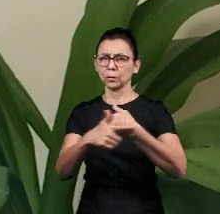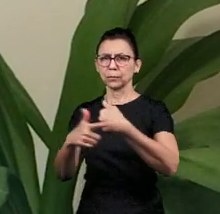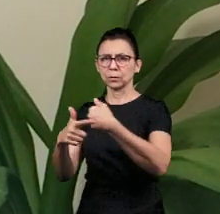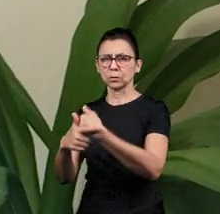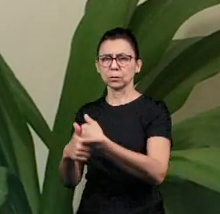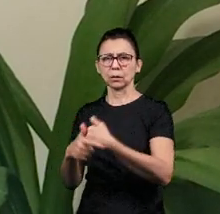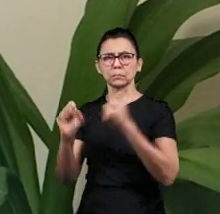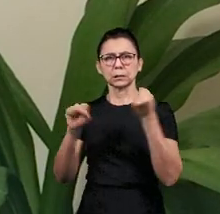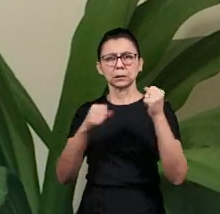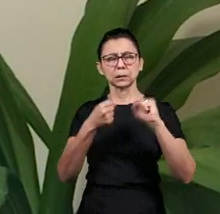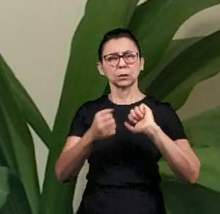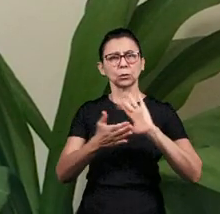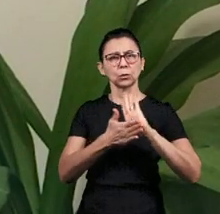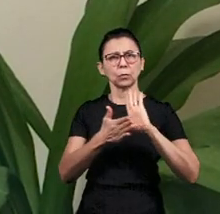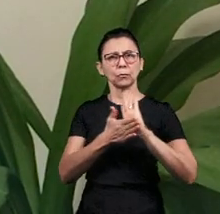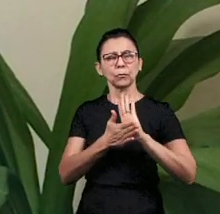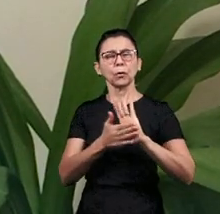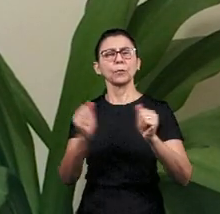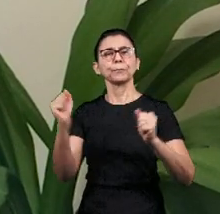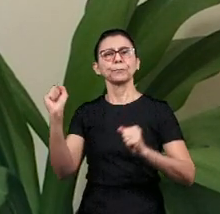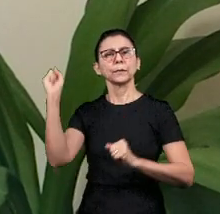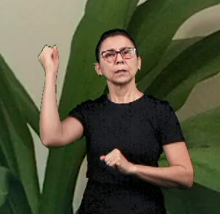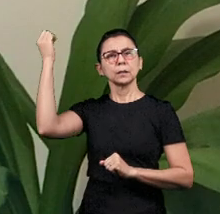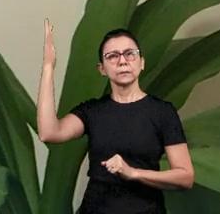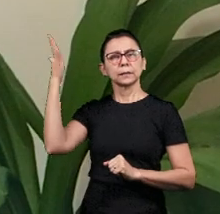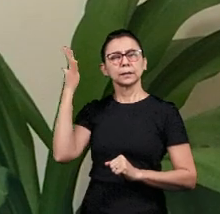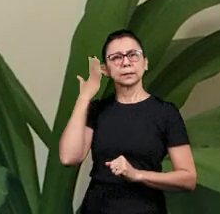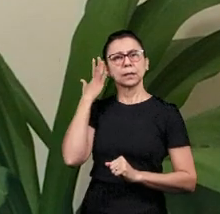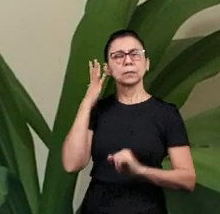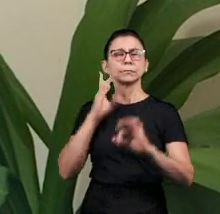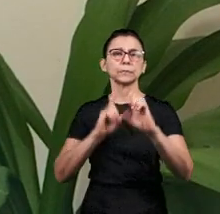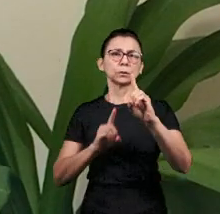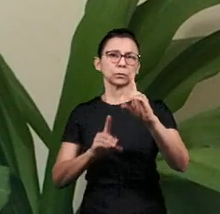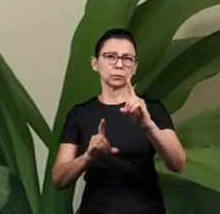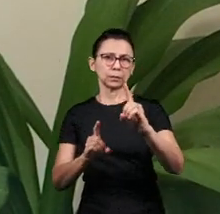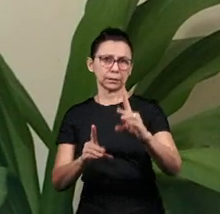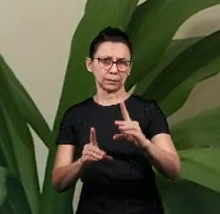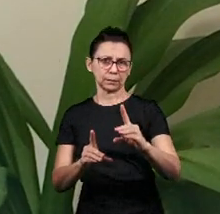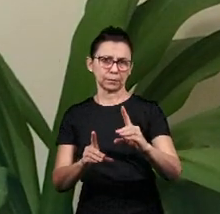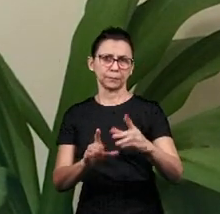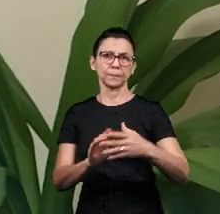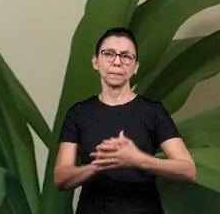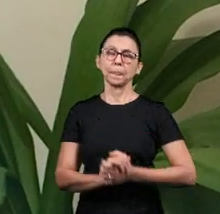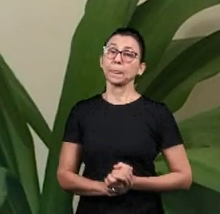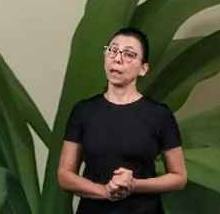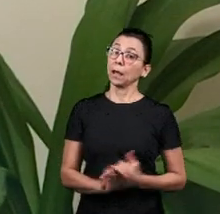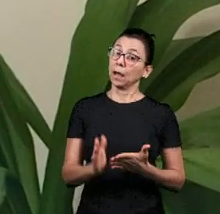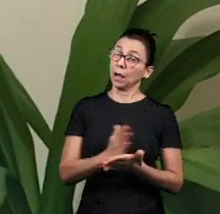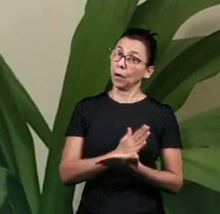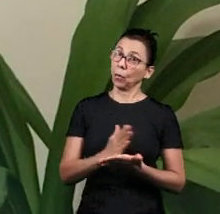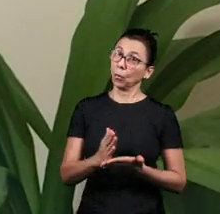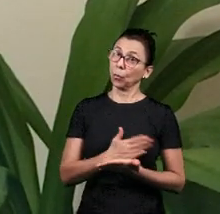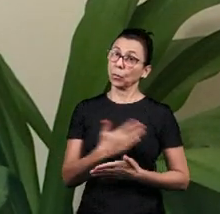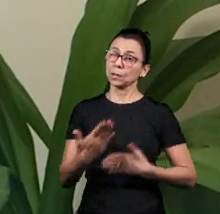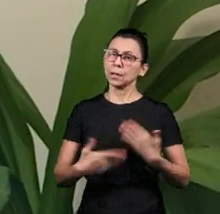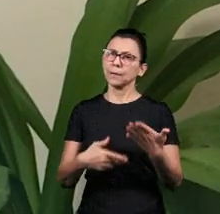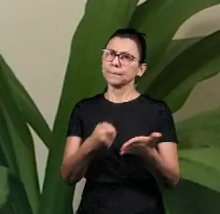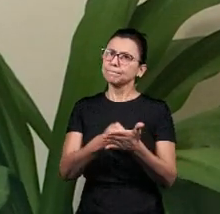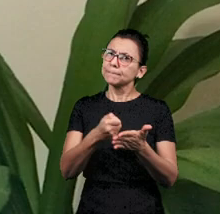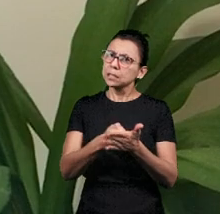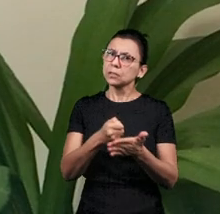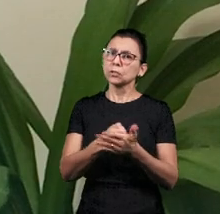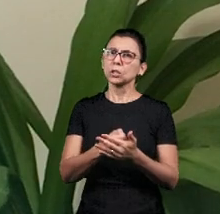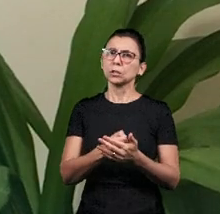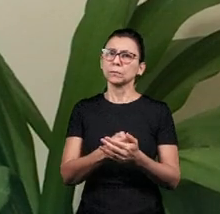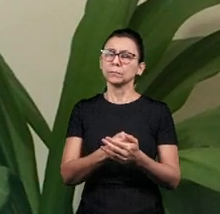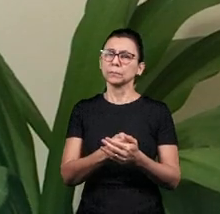longue, avait l'interprétation, mais avait aussi la doctrine. C'est-à-dire, les frères et sœurs persévéraient dans la doctrine des apôtres,